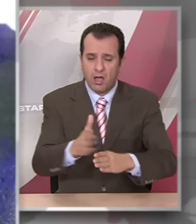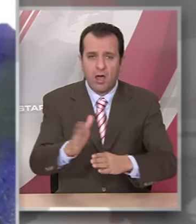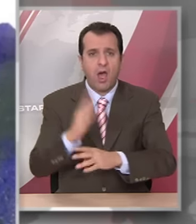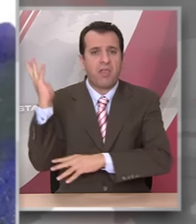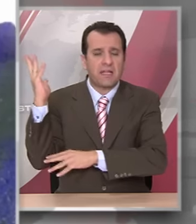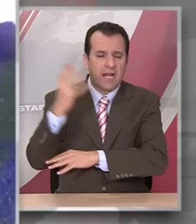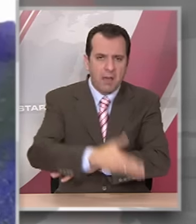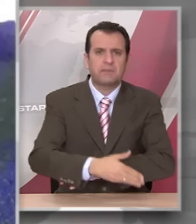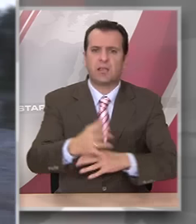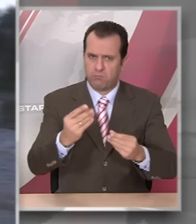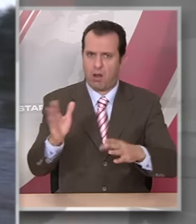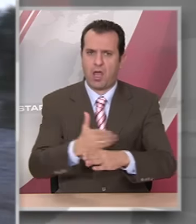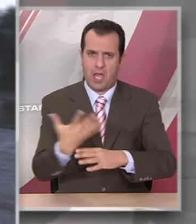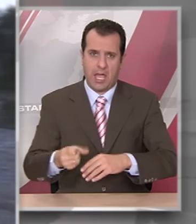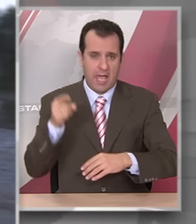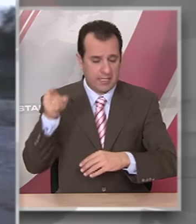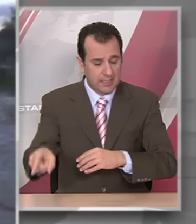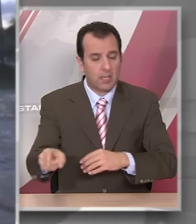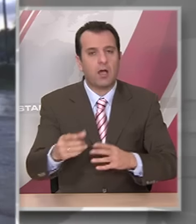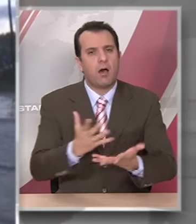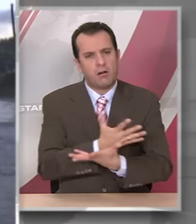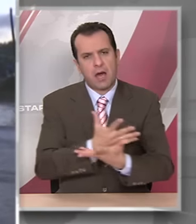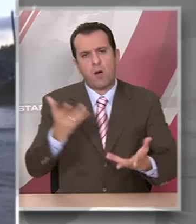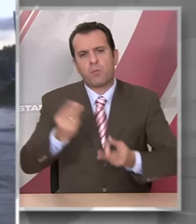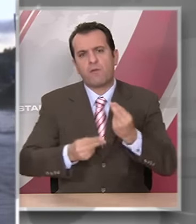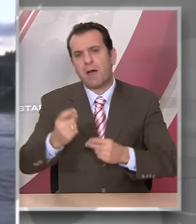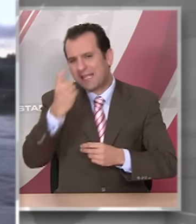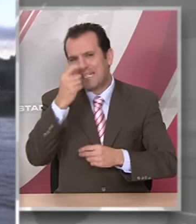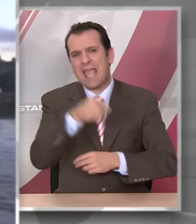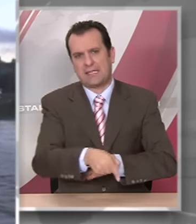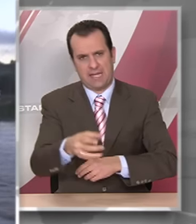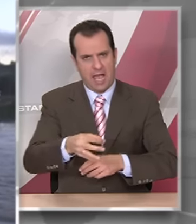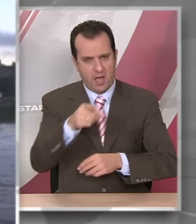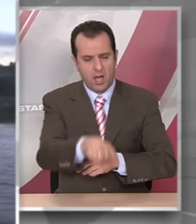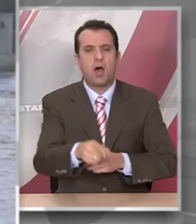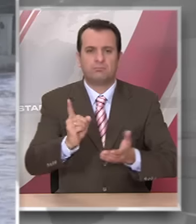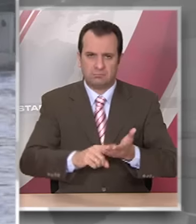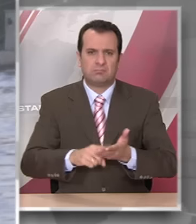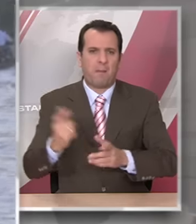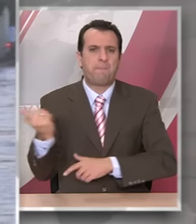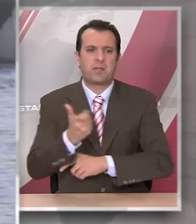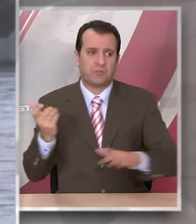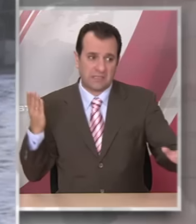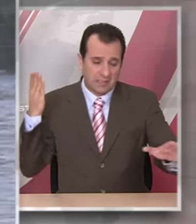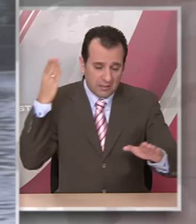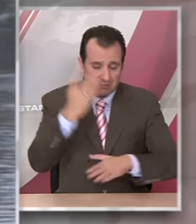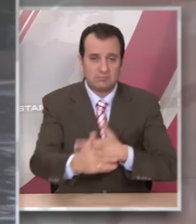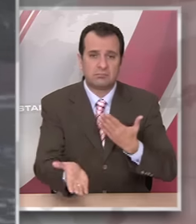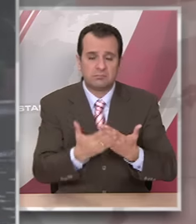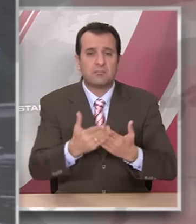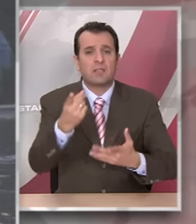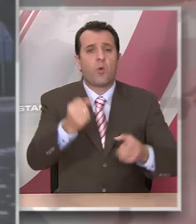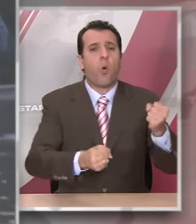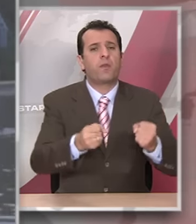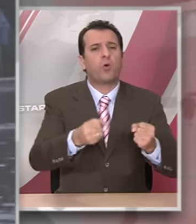προκάλεσε πολλές υλικές ζημιές. Μεγάλα τα προβλήματα και στην Κέρκυρα, που μάλιστα χρειάστηκε η συνδρομή της πυροσβεστικής ώστε να απεγκλωβιστεί ο οδηγός